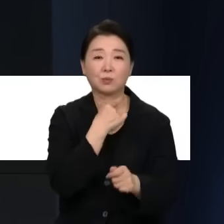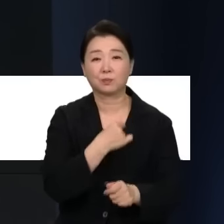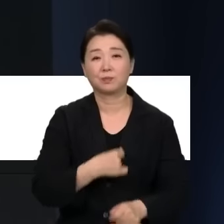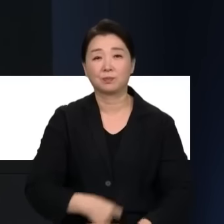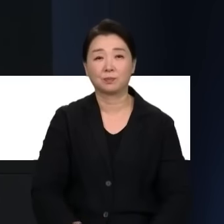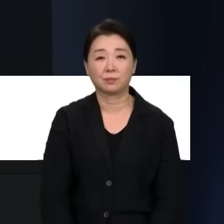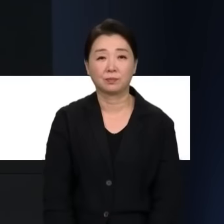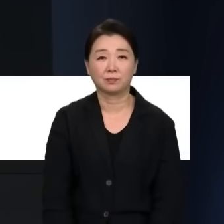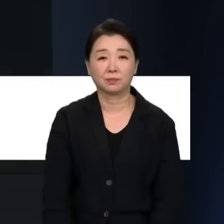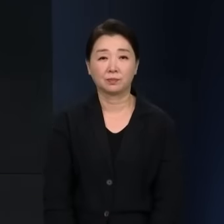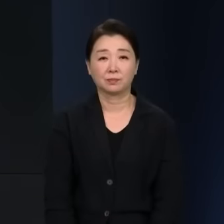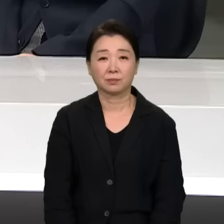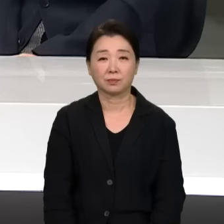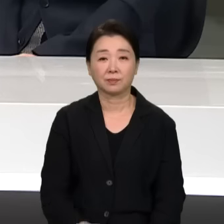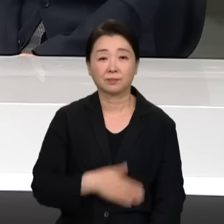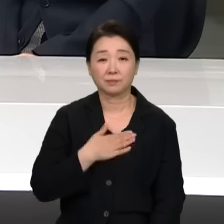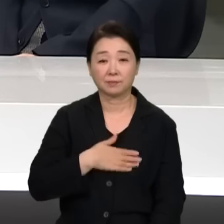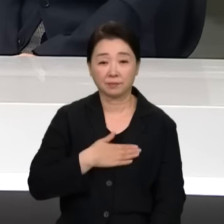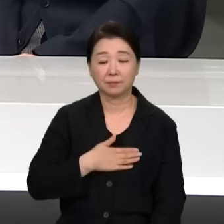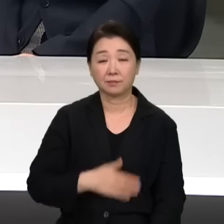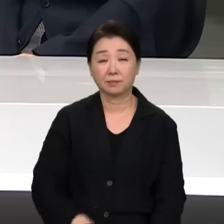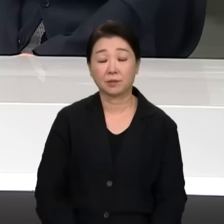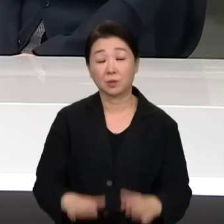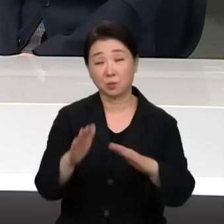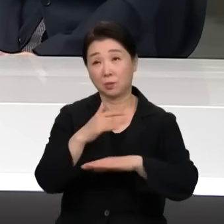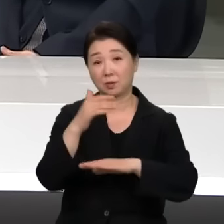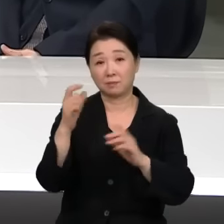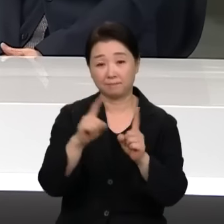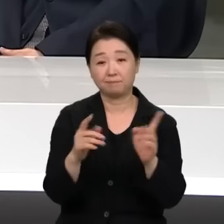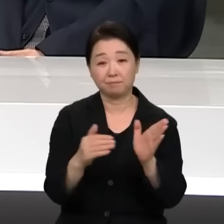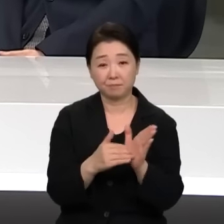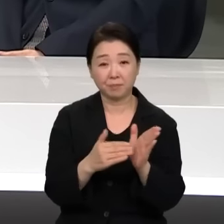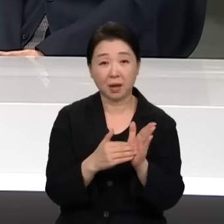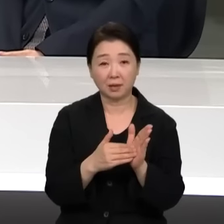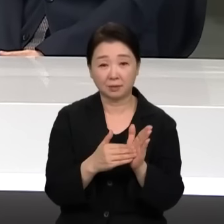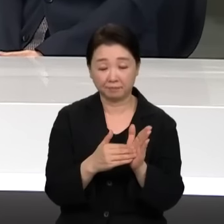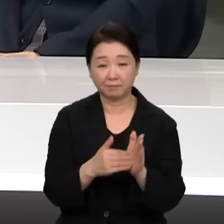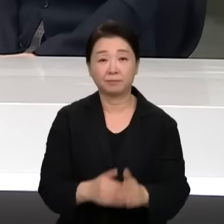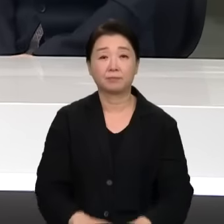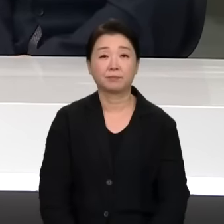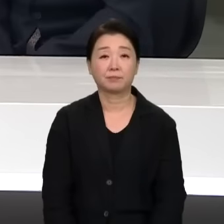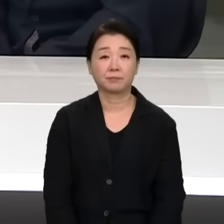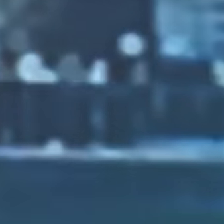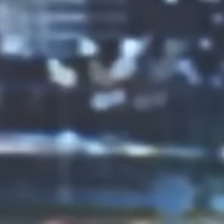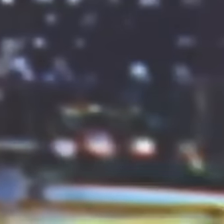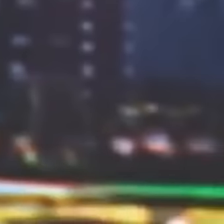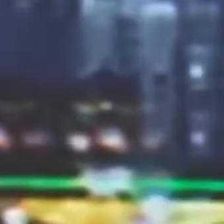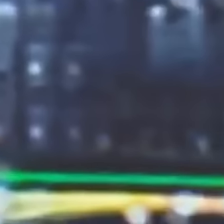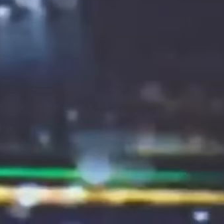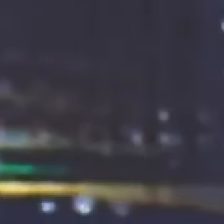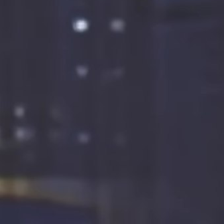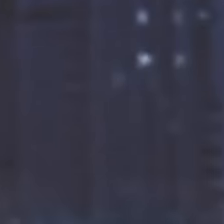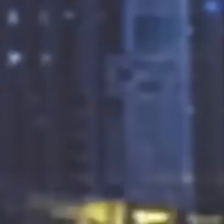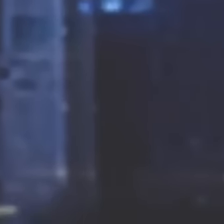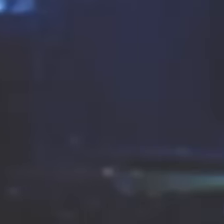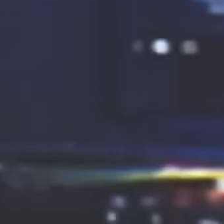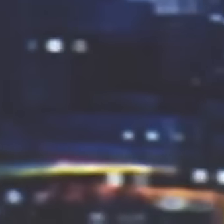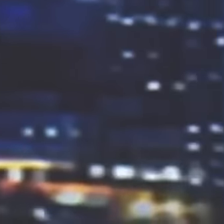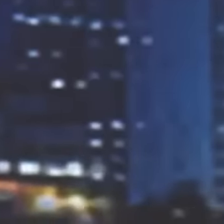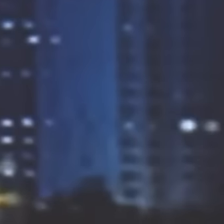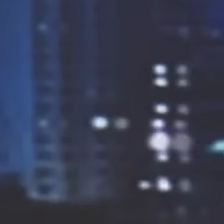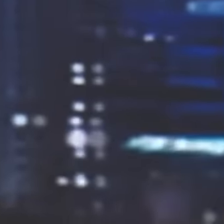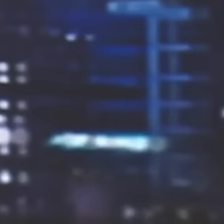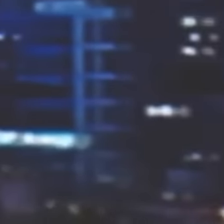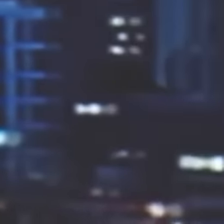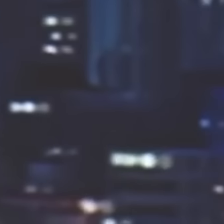가지고 있습니다네 알겠습니다 오늘은 말씀 여기까지 들어보겠습니다 김규현 변호사였습니다 JTBC 뉴스를